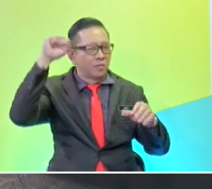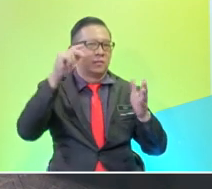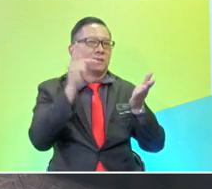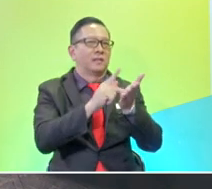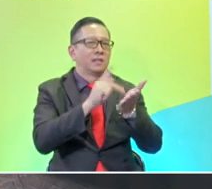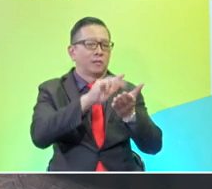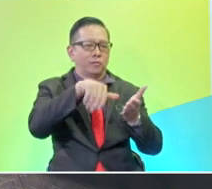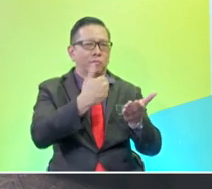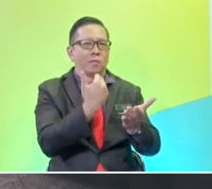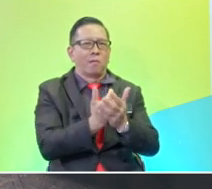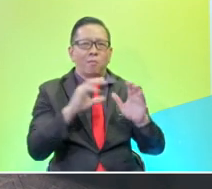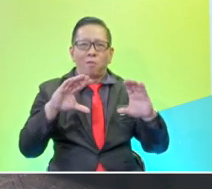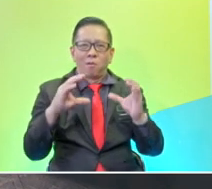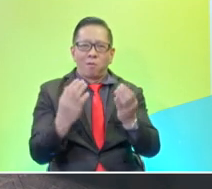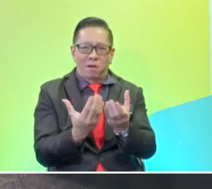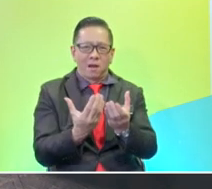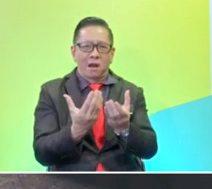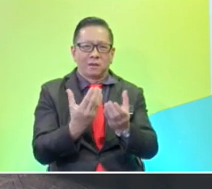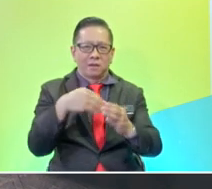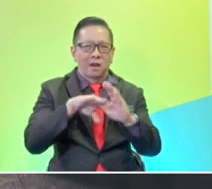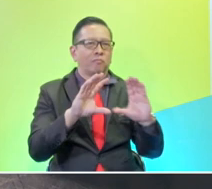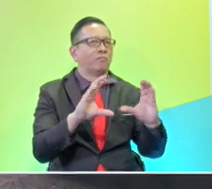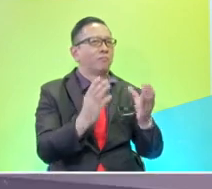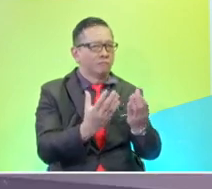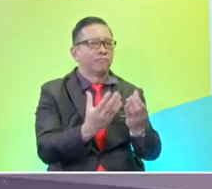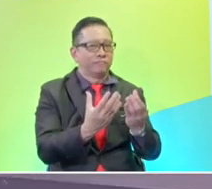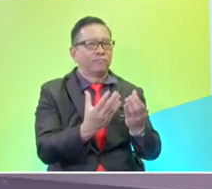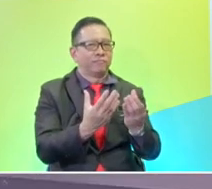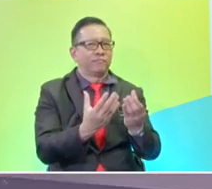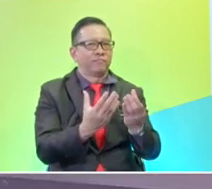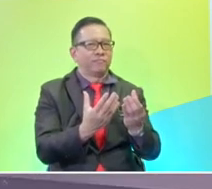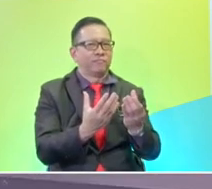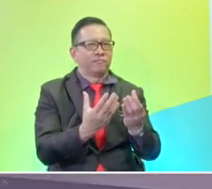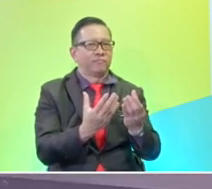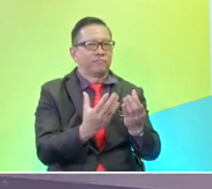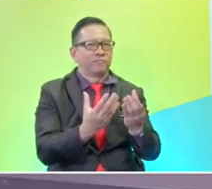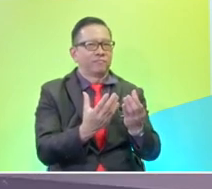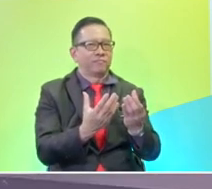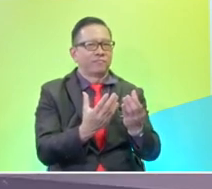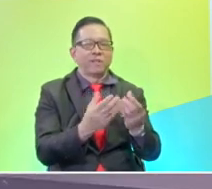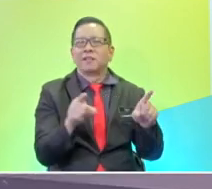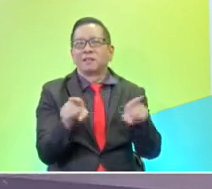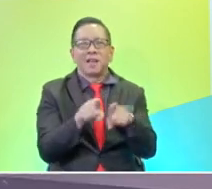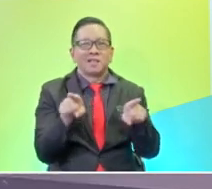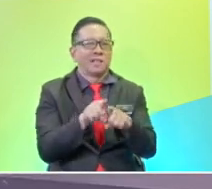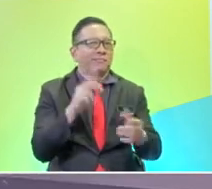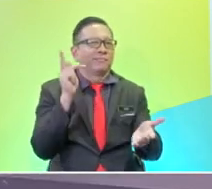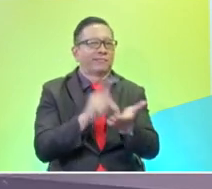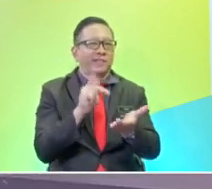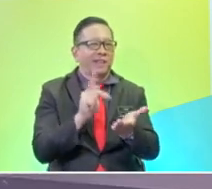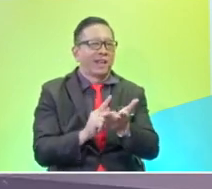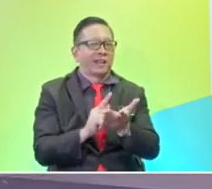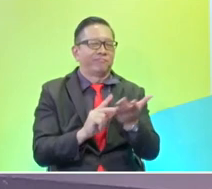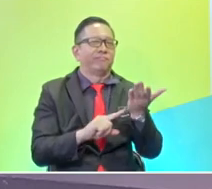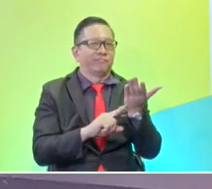berapa jumlah bola yang ada dalam kumpulan itu oke cukup mulai dan kepada mereka yang menonton di rumah memiliki bersama-sama jauh kita